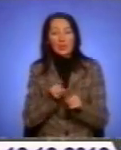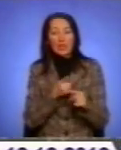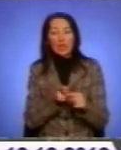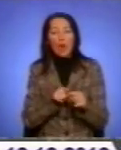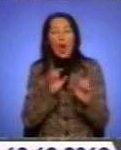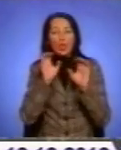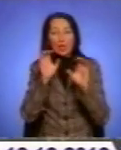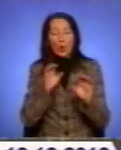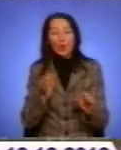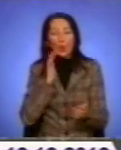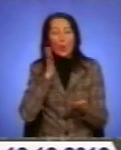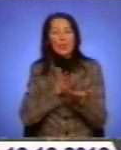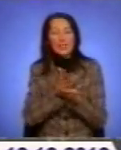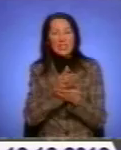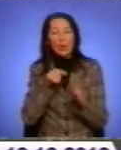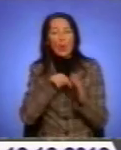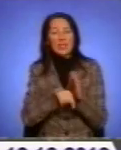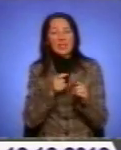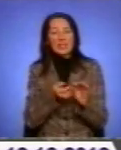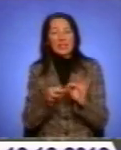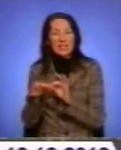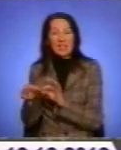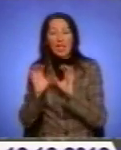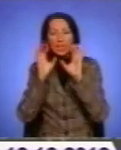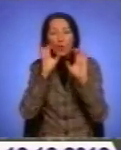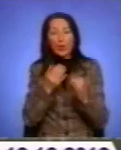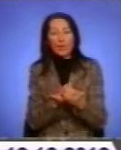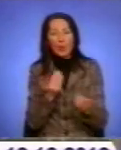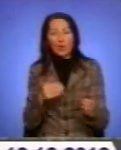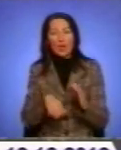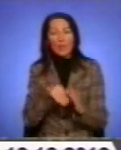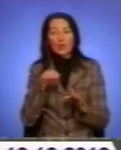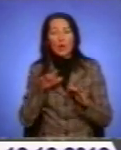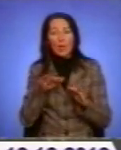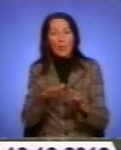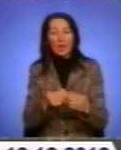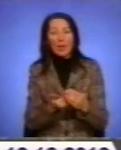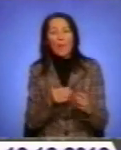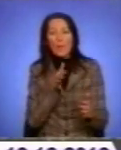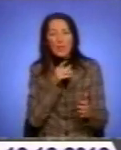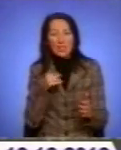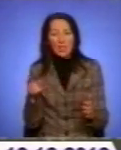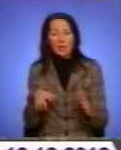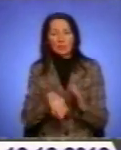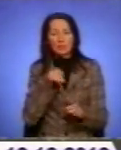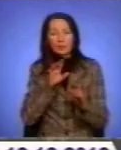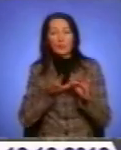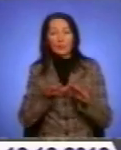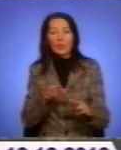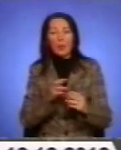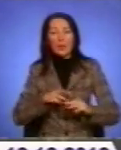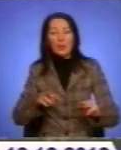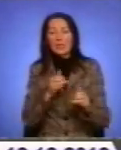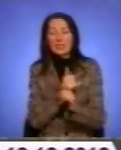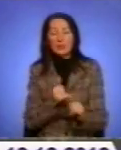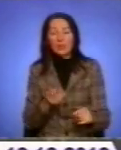закону. В політичному сенсі складний закон. Напередодні виборчої кампанії, під час виборчої кампанії, парламент не зміг через